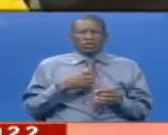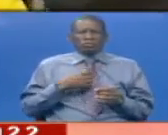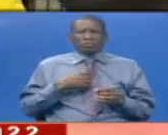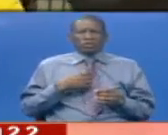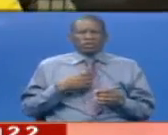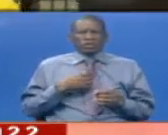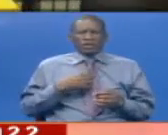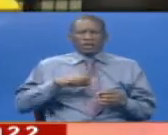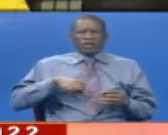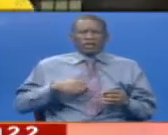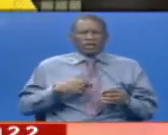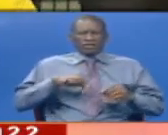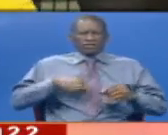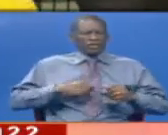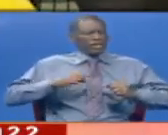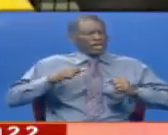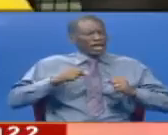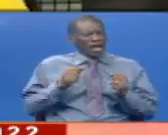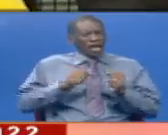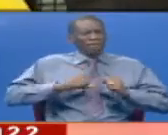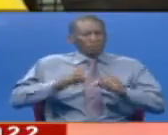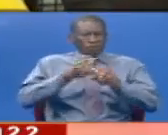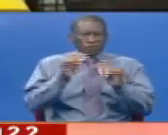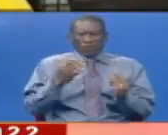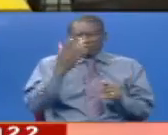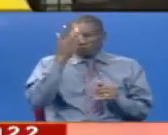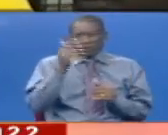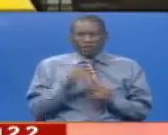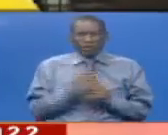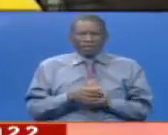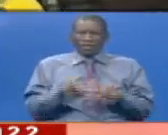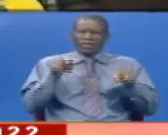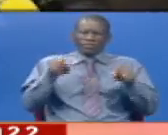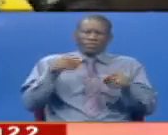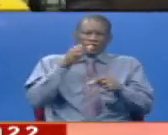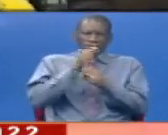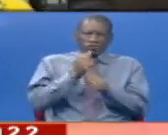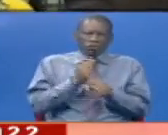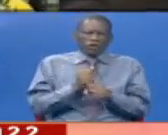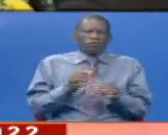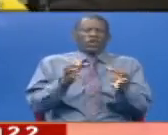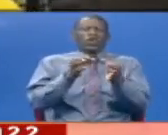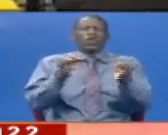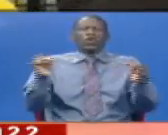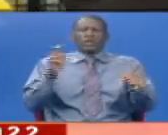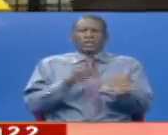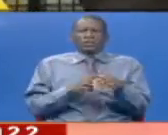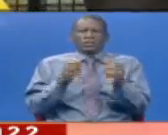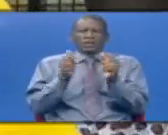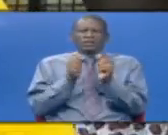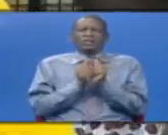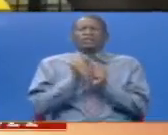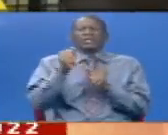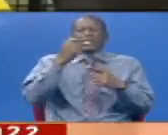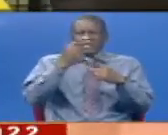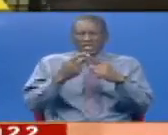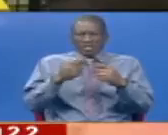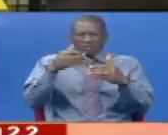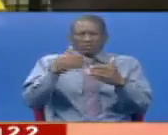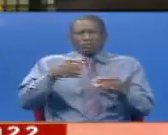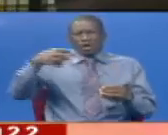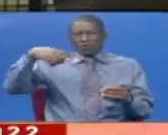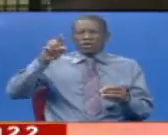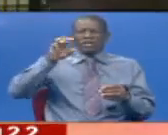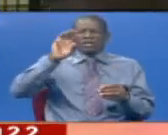nimebubujikwa na machozi ya raha. Manake hii safari imechukua muda wa miaka 15 ndio niweze